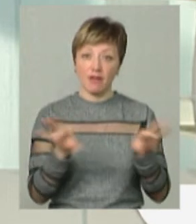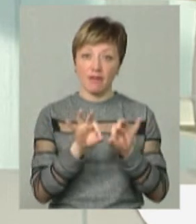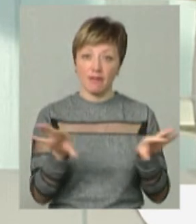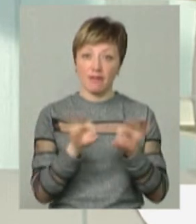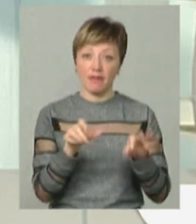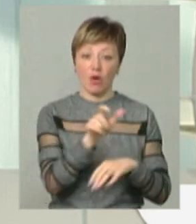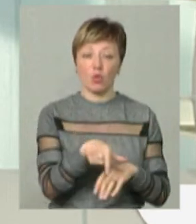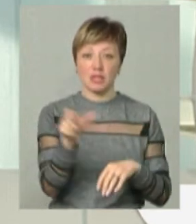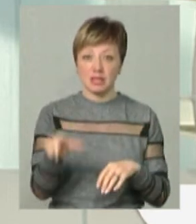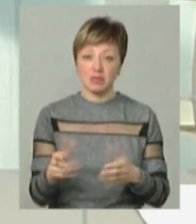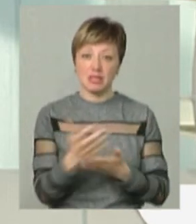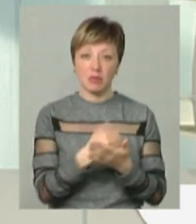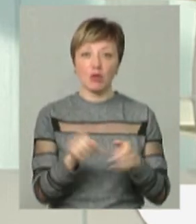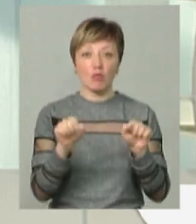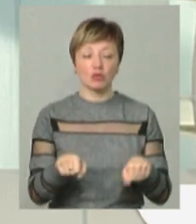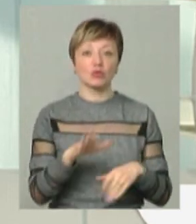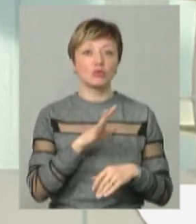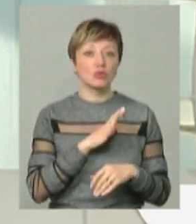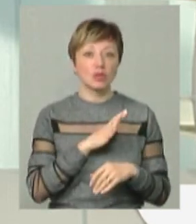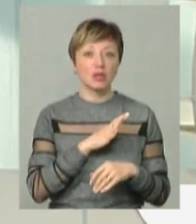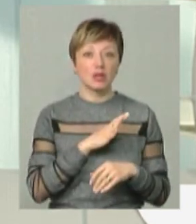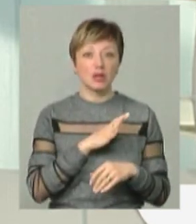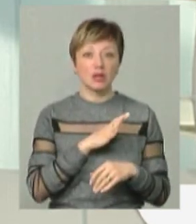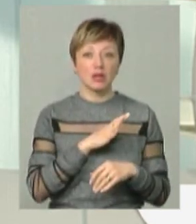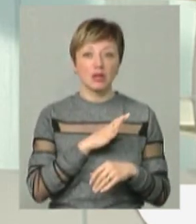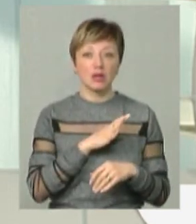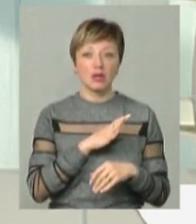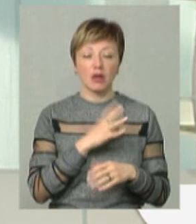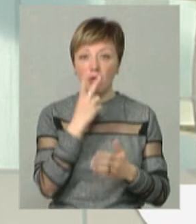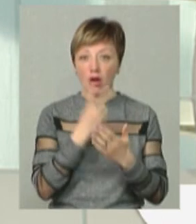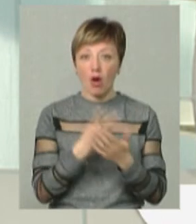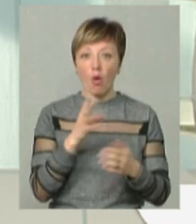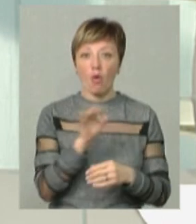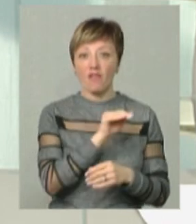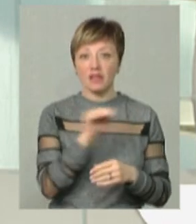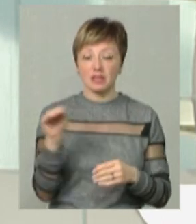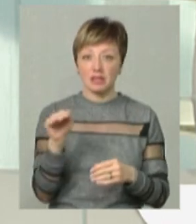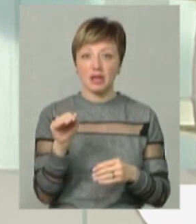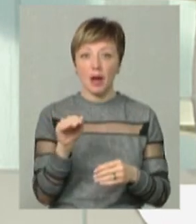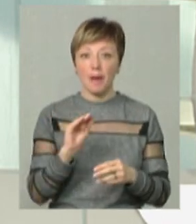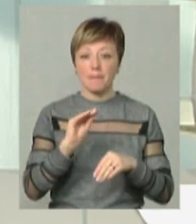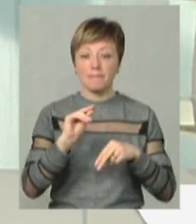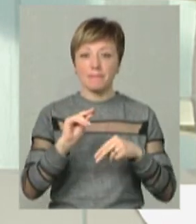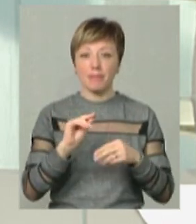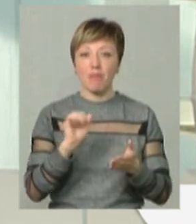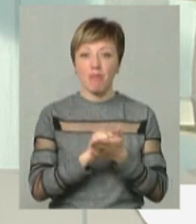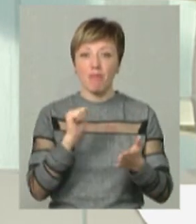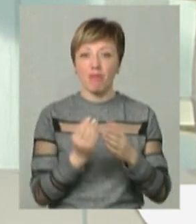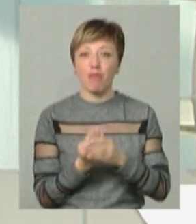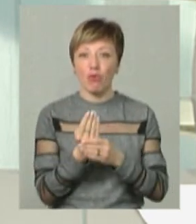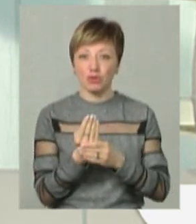пояснення осіб зібрані, і може бути відображення з офіційних джерел, тобто репост, перерепост, тому що